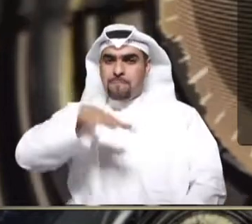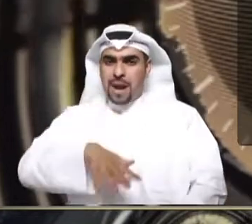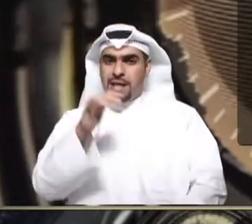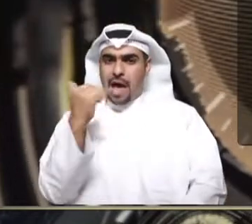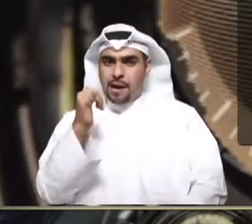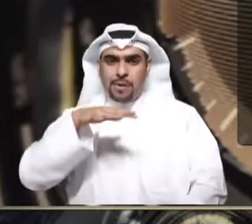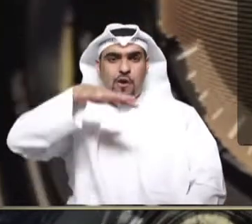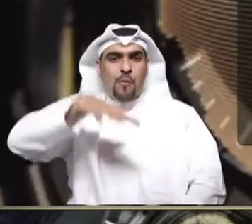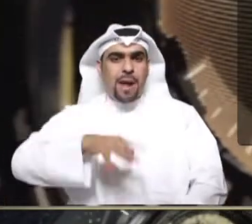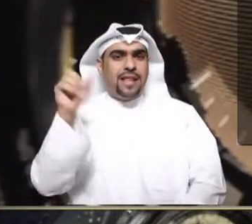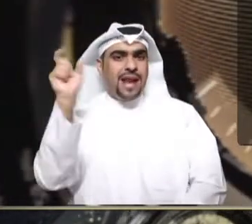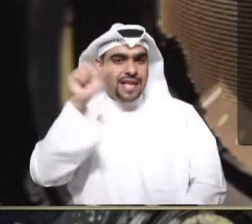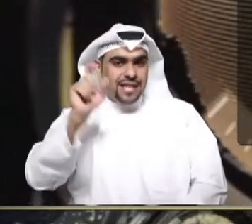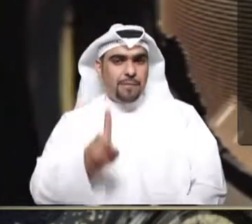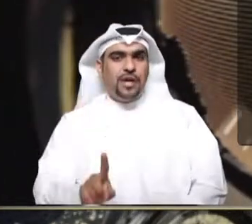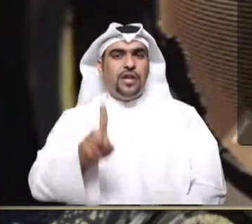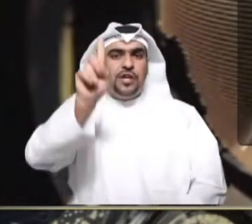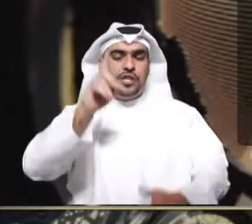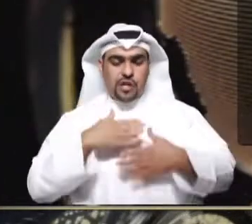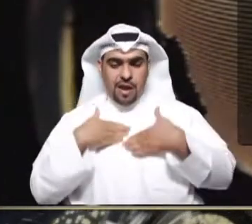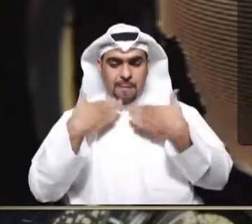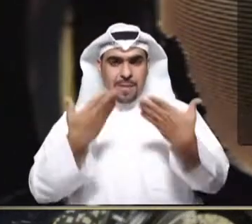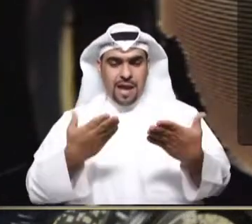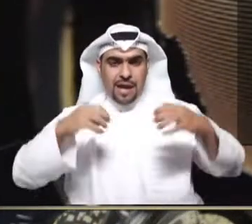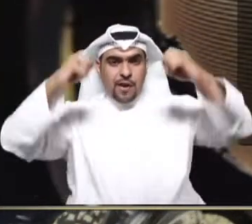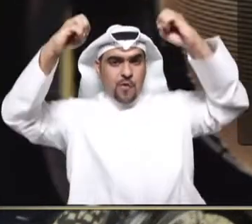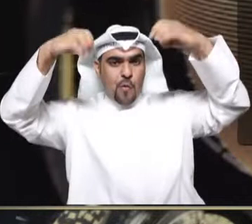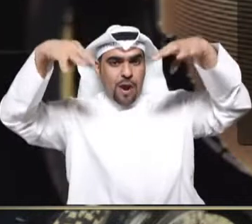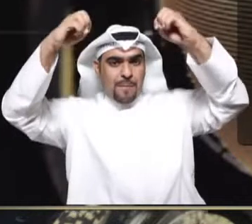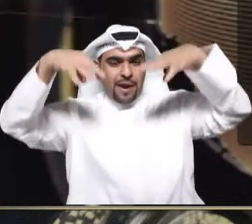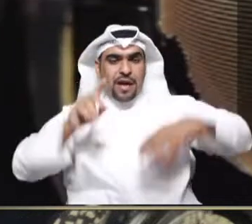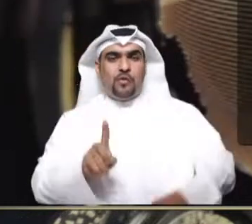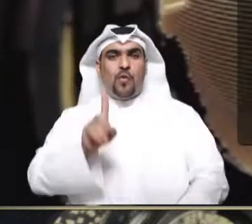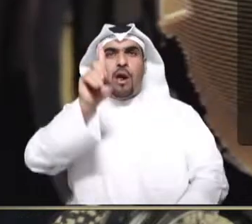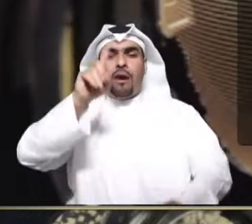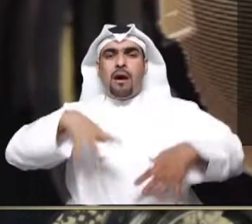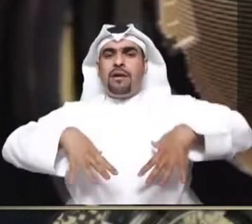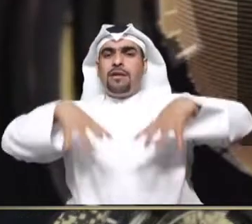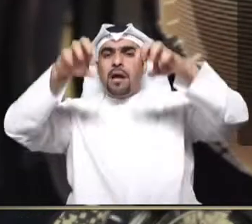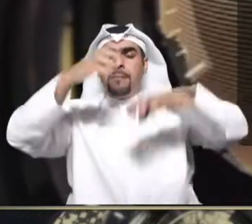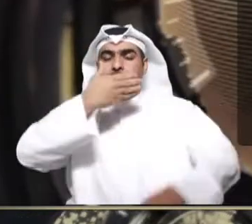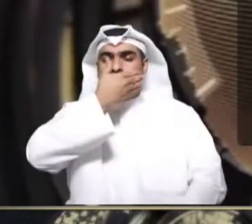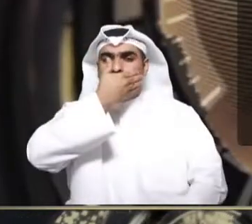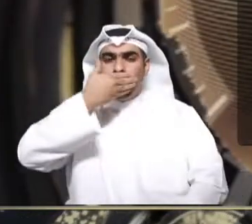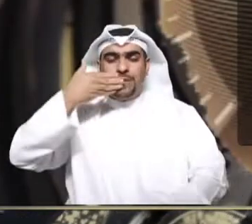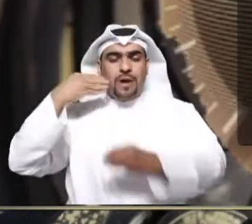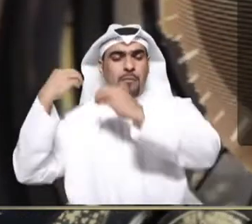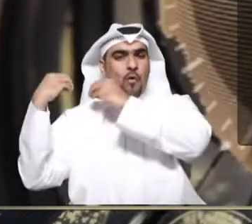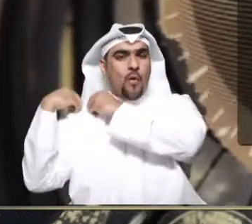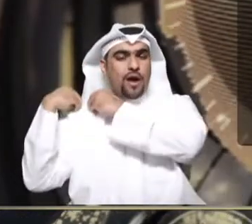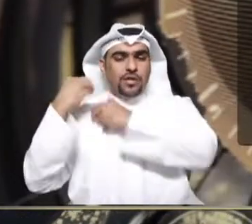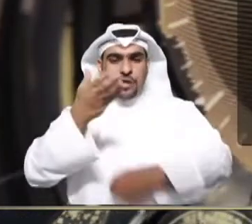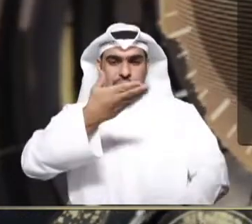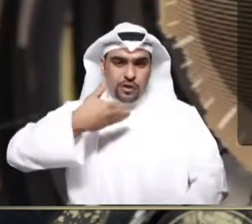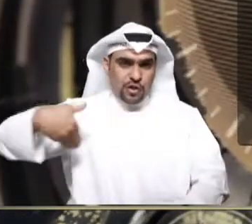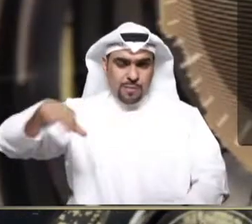والإسلامية بوافر الخير واليمن والبركات، وأن يتقبل صيام الجميع وأن يديم على سموه رعاه الله